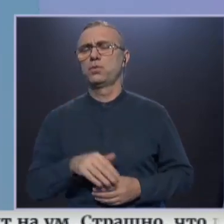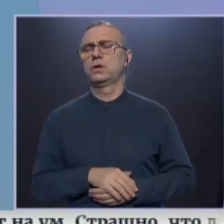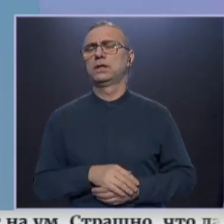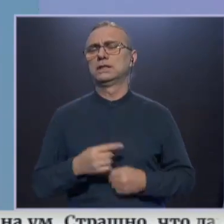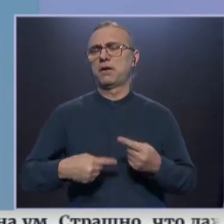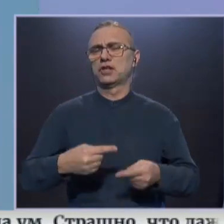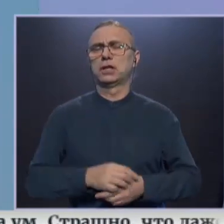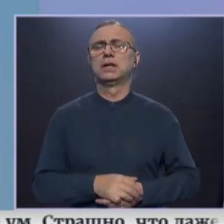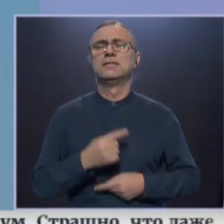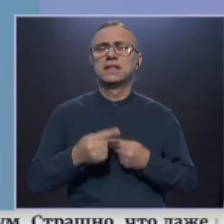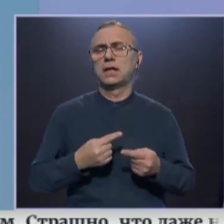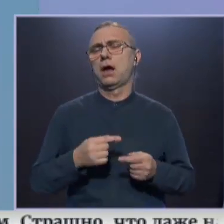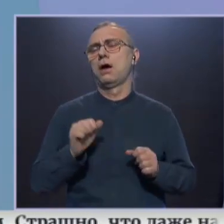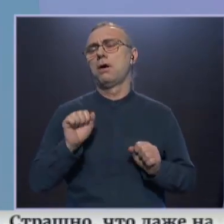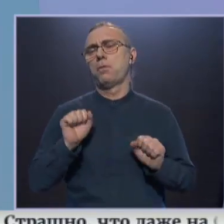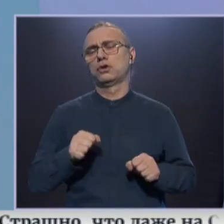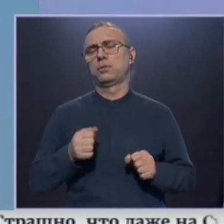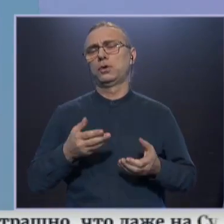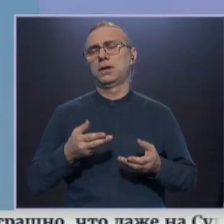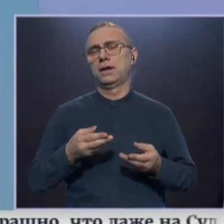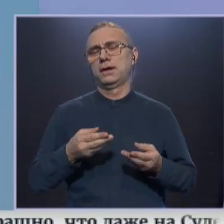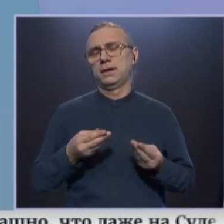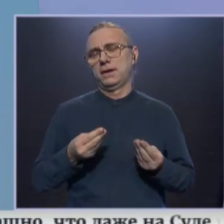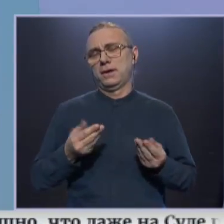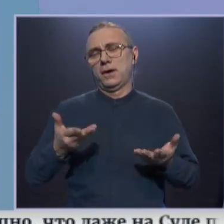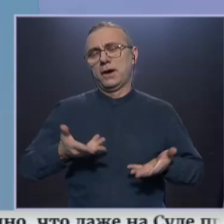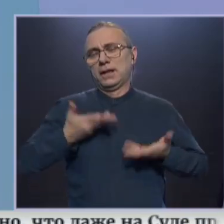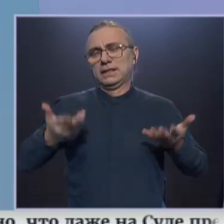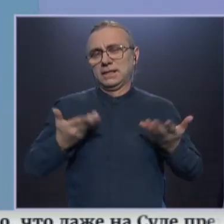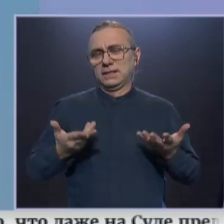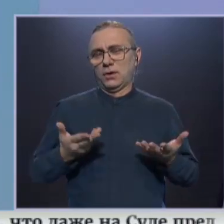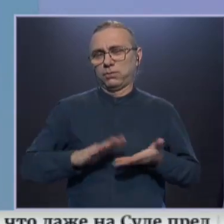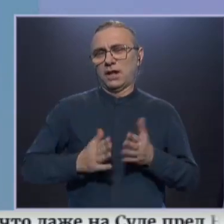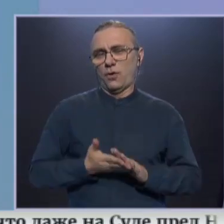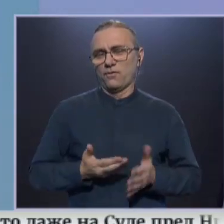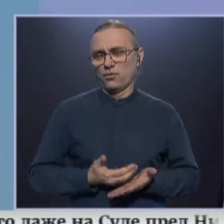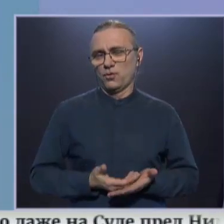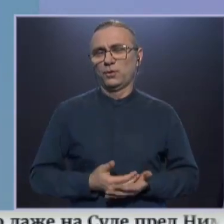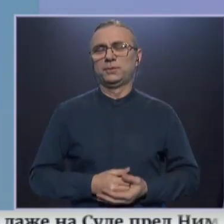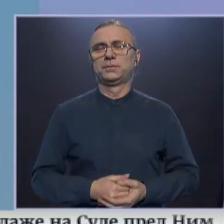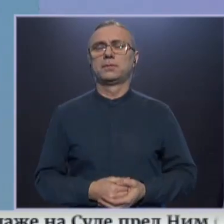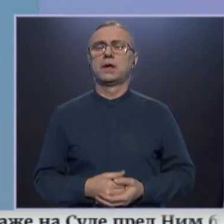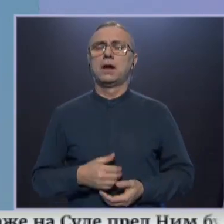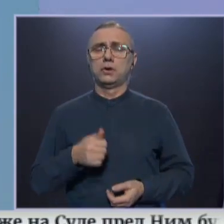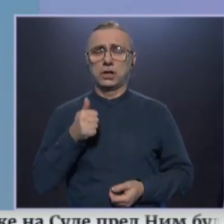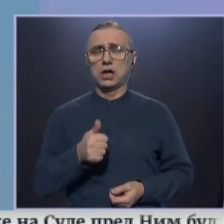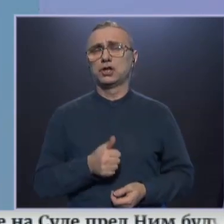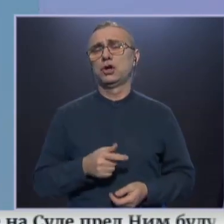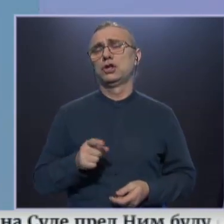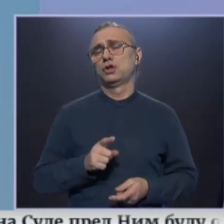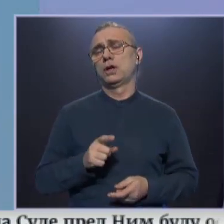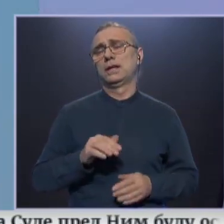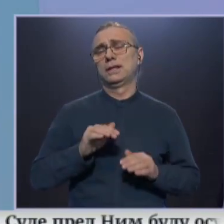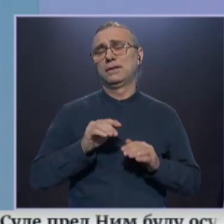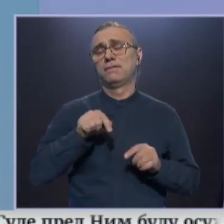можно разрядить обстановку. Поэтому очень хорошо, что дети все-таки из школьных